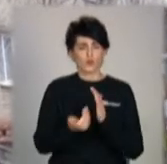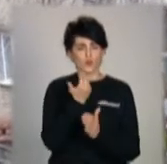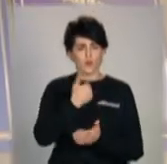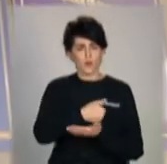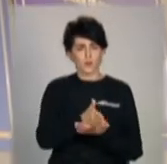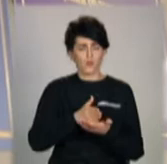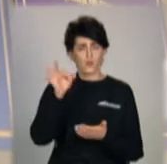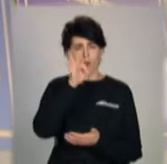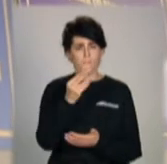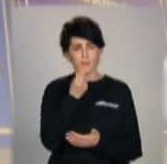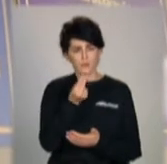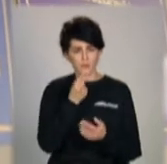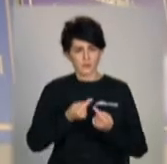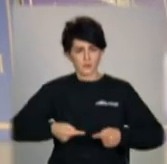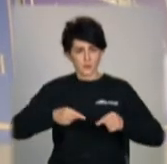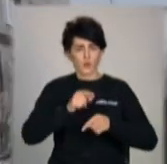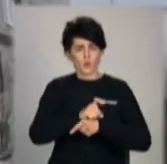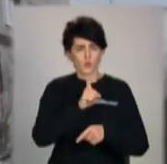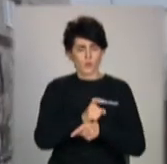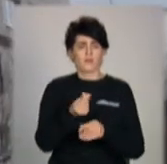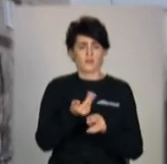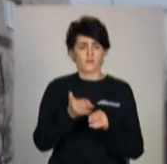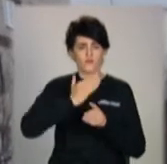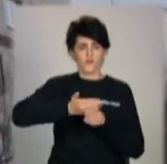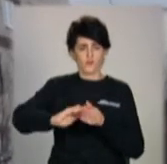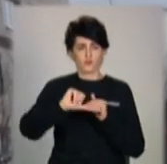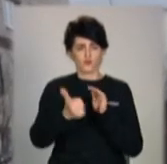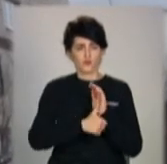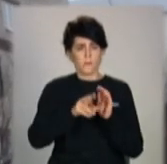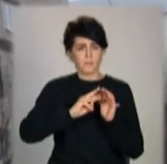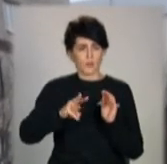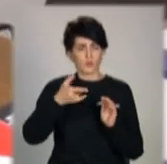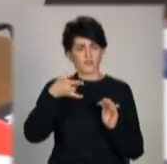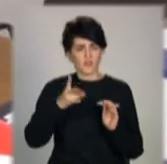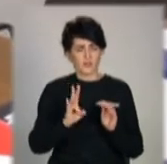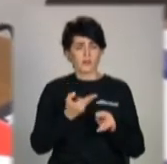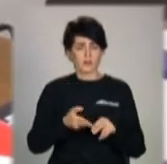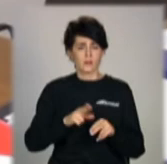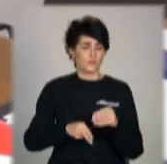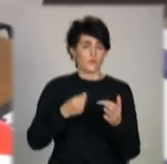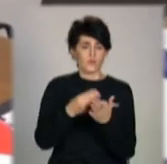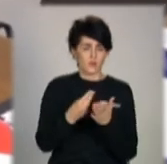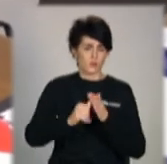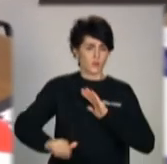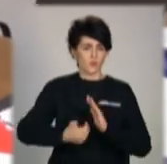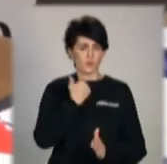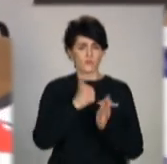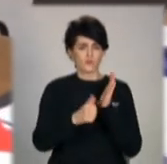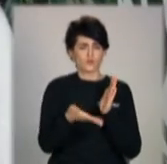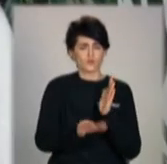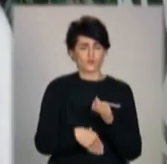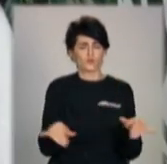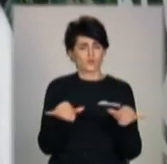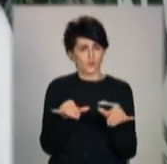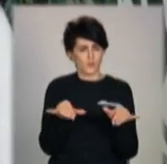шкільних харчоблоків Донеччини з держбюджету виділили 16 мільйонів гривень. За ці кошти оновили 60 їдалень.